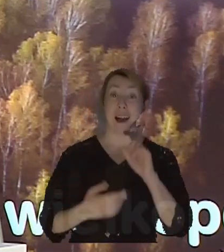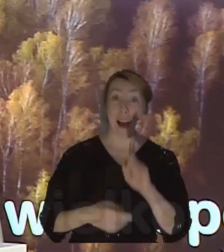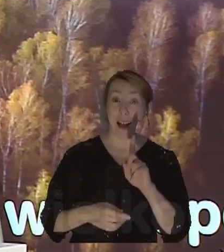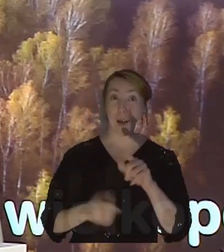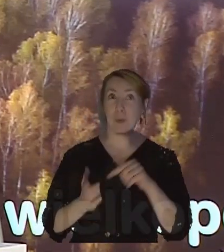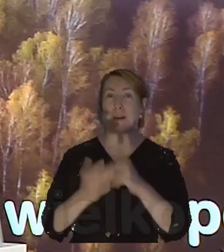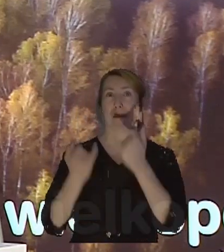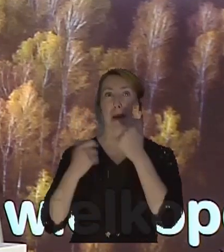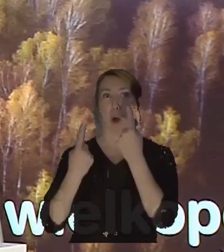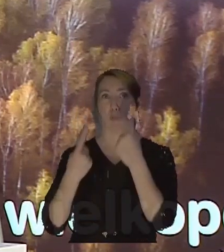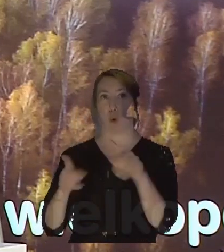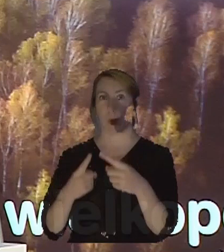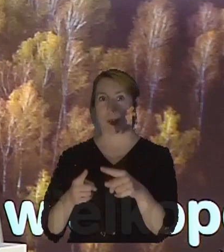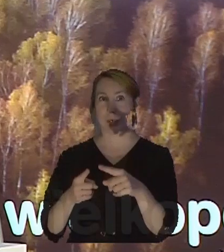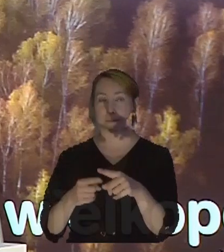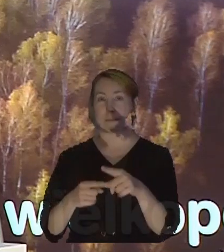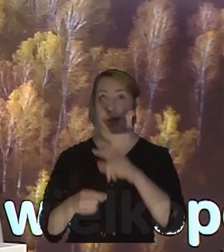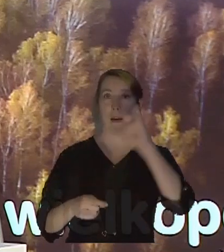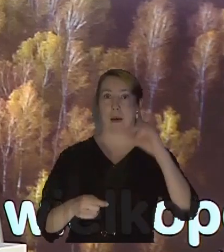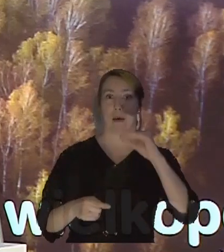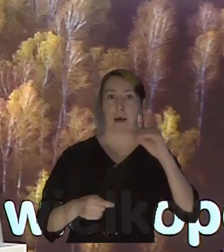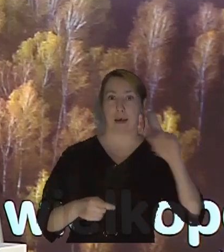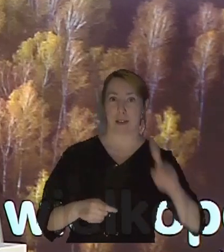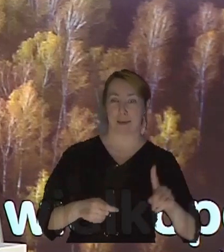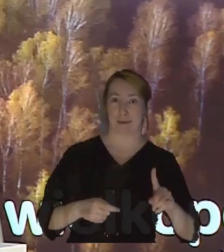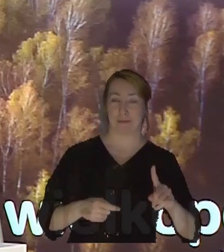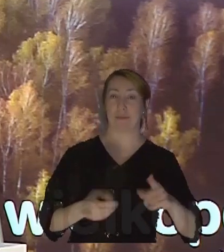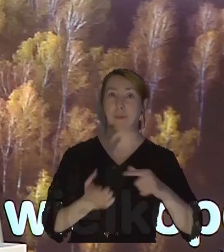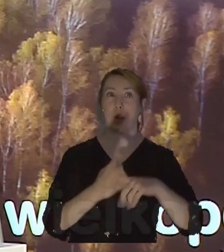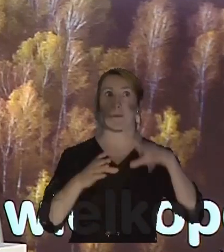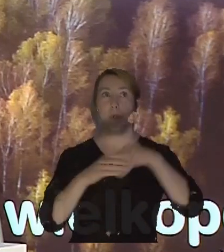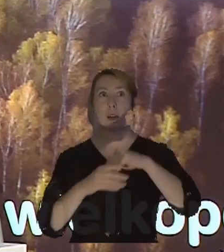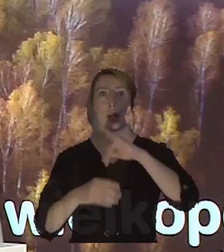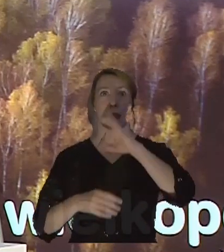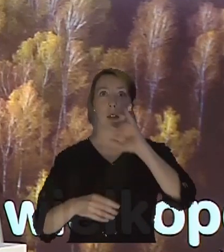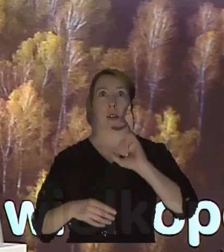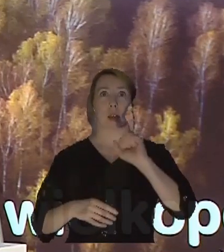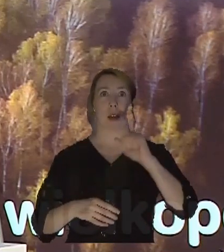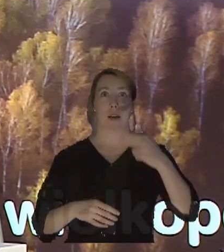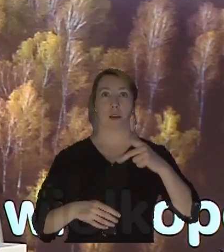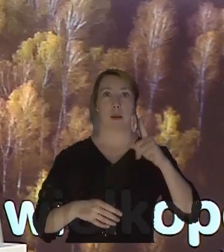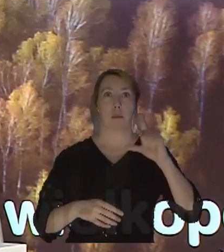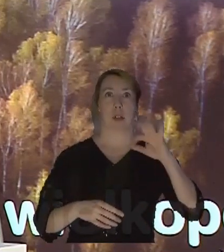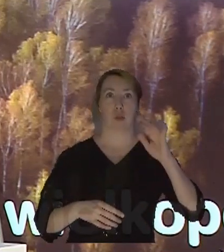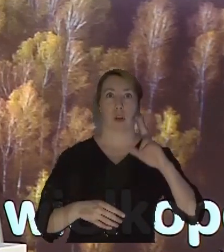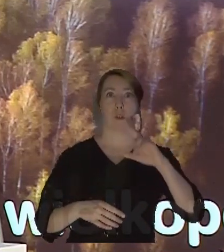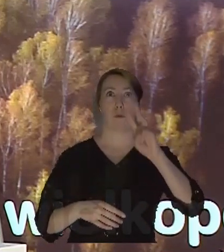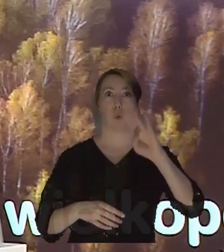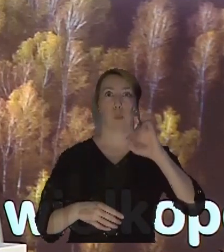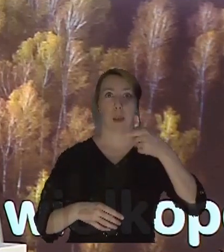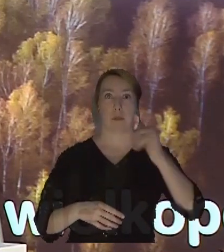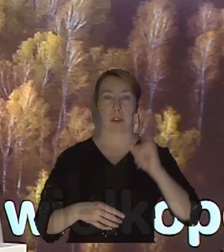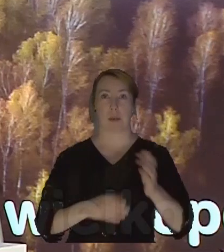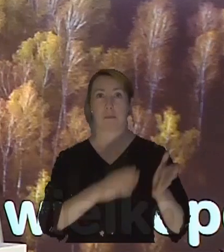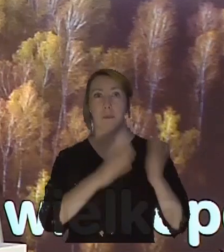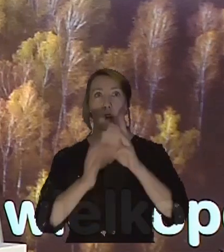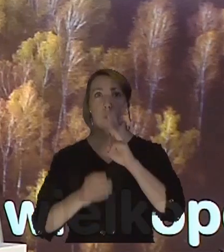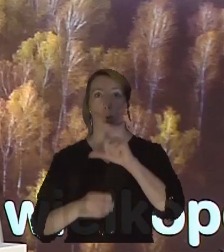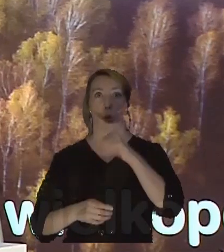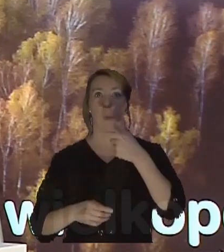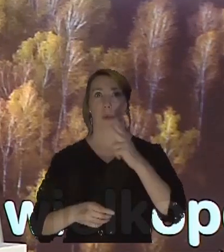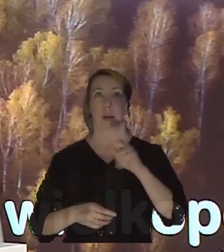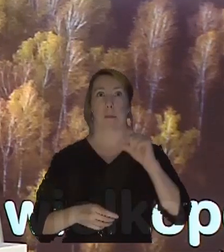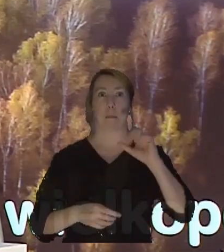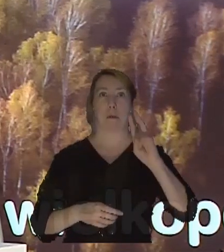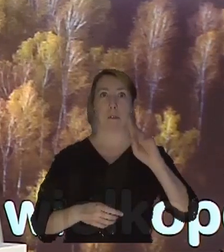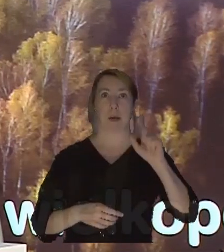inny gatunek muzyczny, jazz. I należą do nich Jan Ptaszen-Wróblewski oraz Włodek Pawlik. Je pierwszy